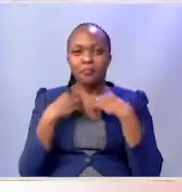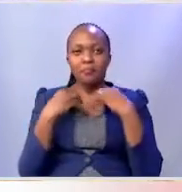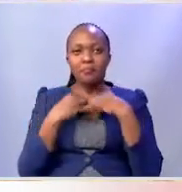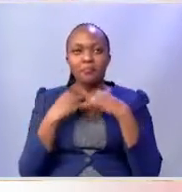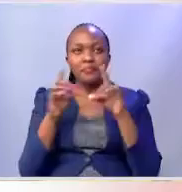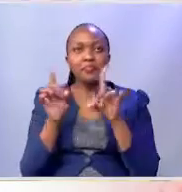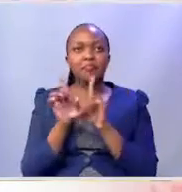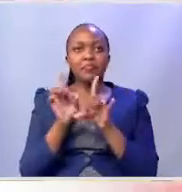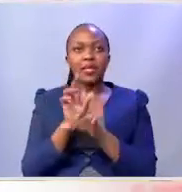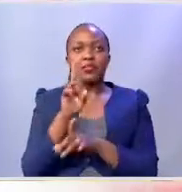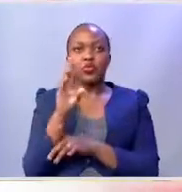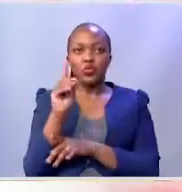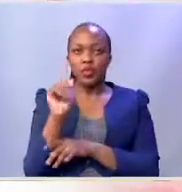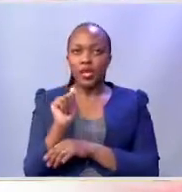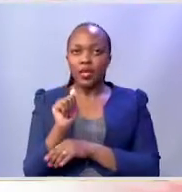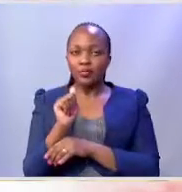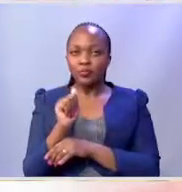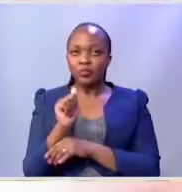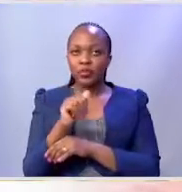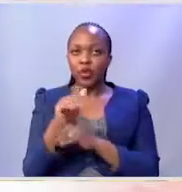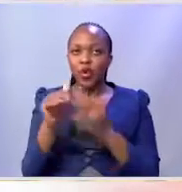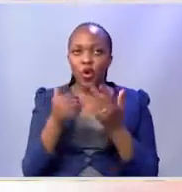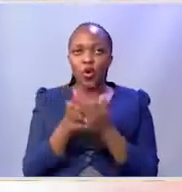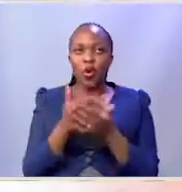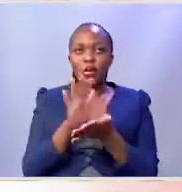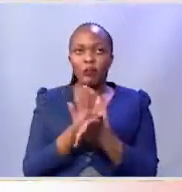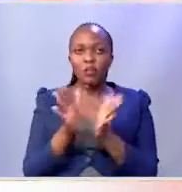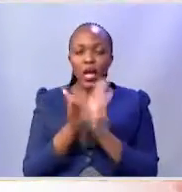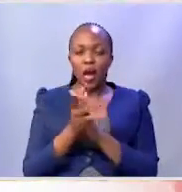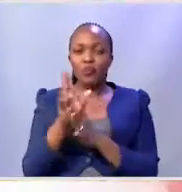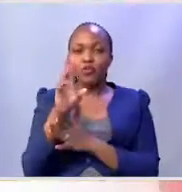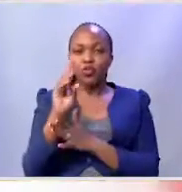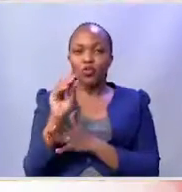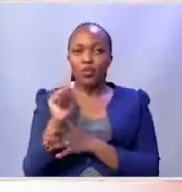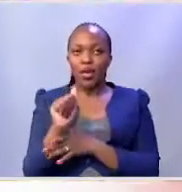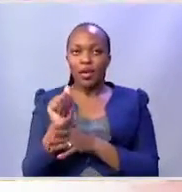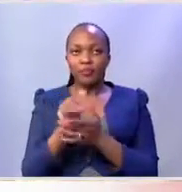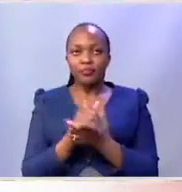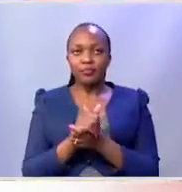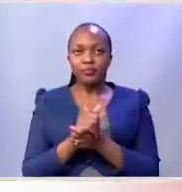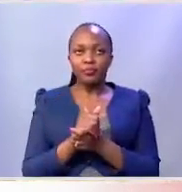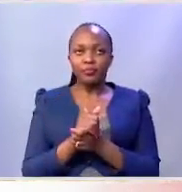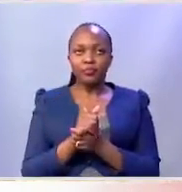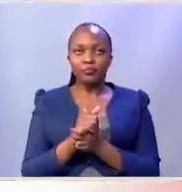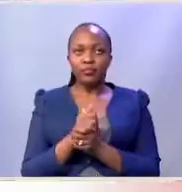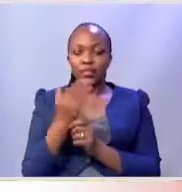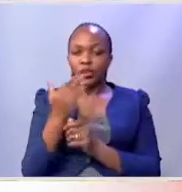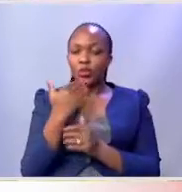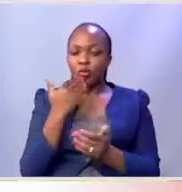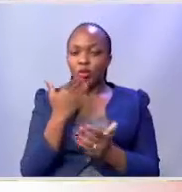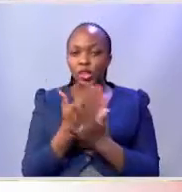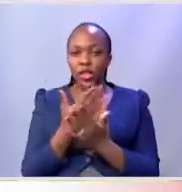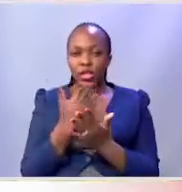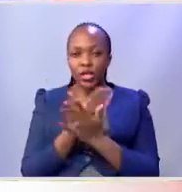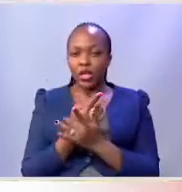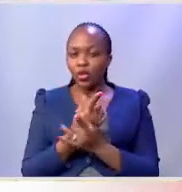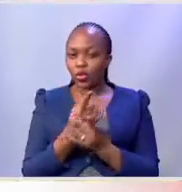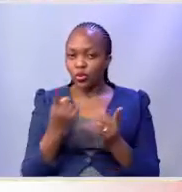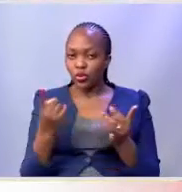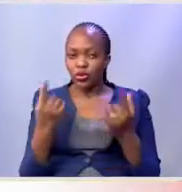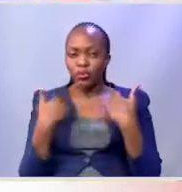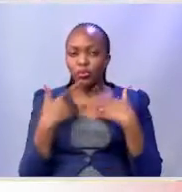UDA. Wote wamekuwa watu wa UDA. Kwa UDA. Mimi ni washukuru wana